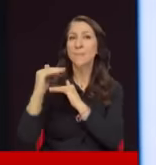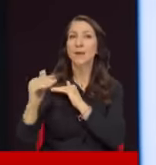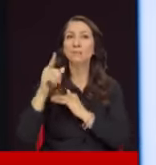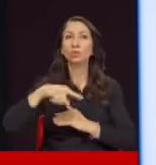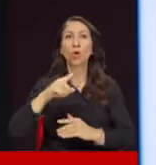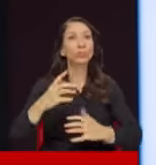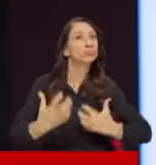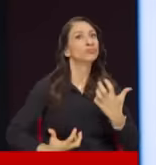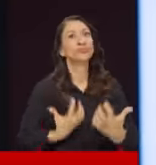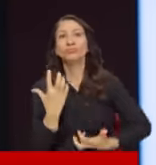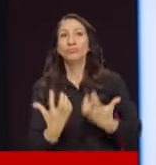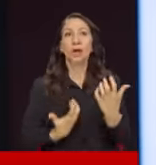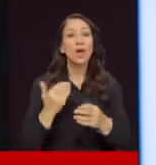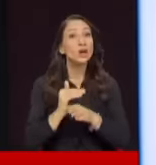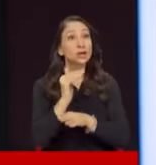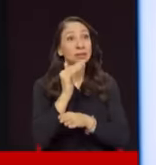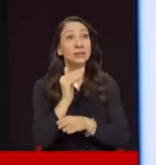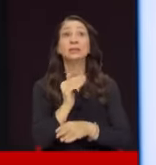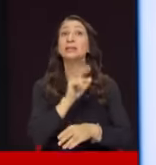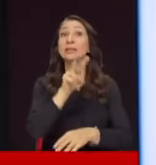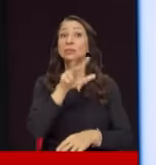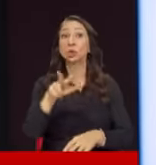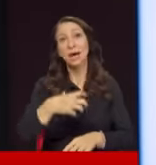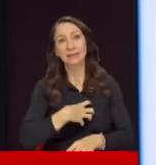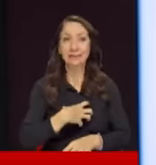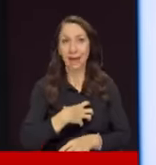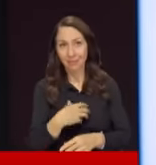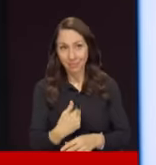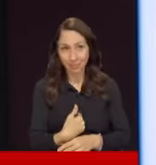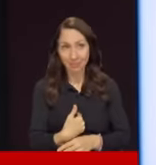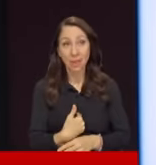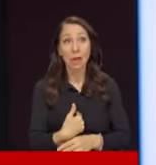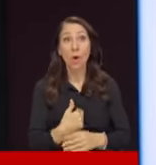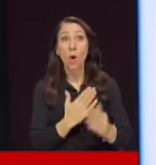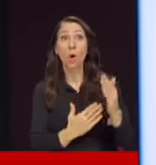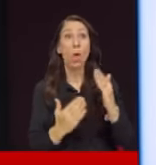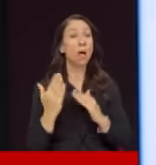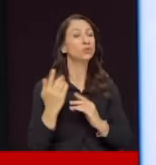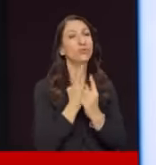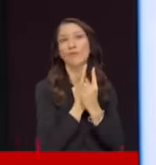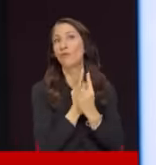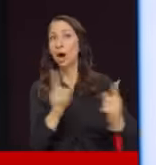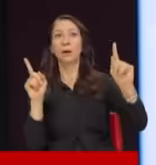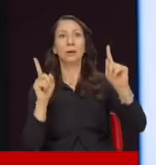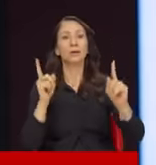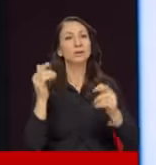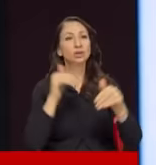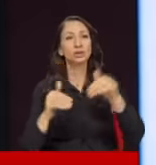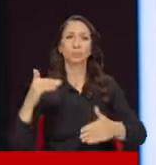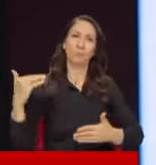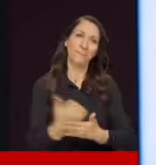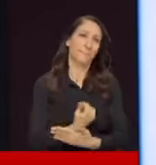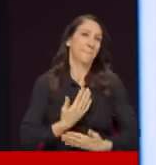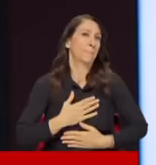o coşkulu halini yaşadık ve 23 Haziran'da Eee olağanüstü bir farkla Eee yine seçimi